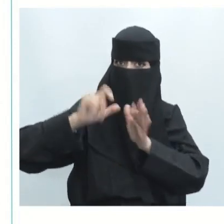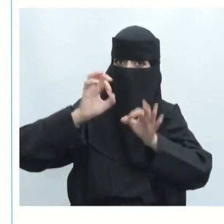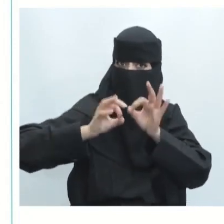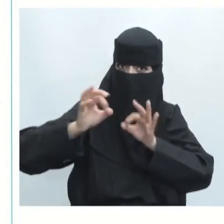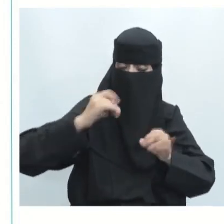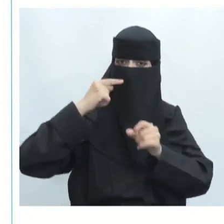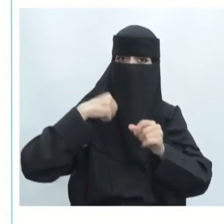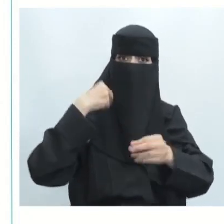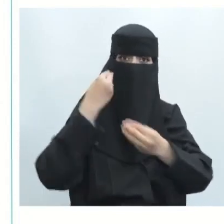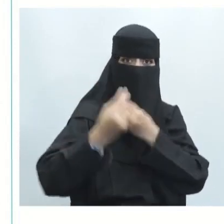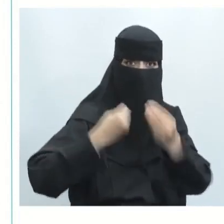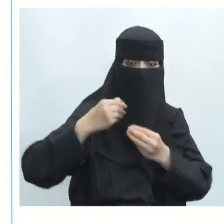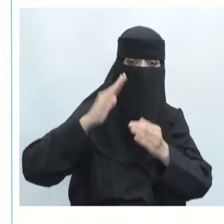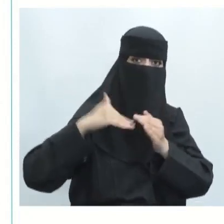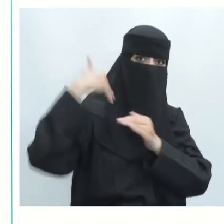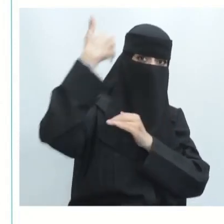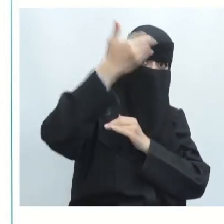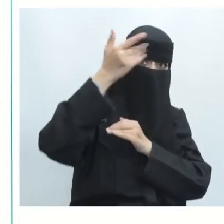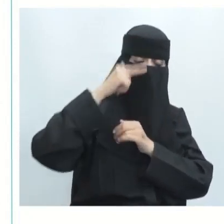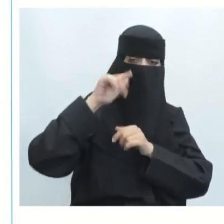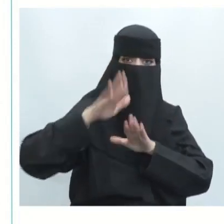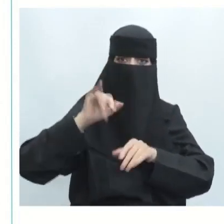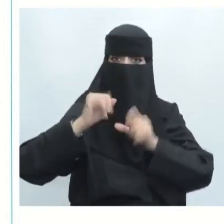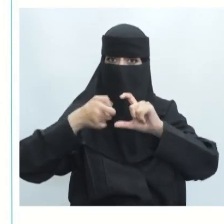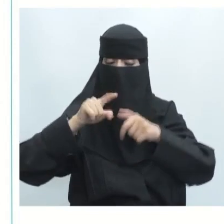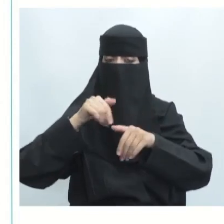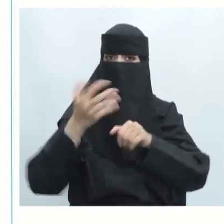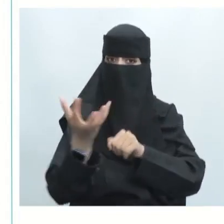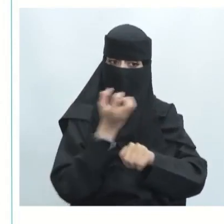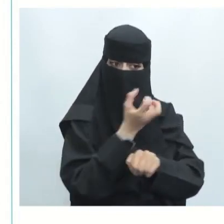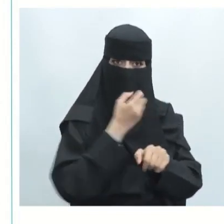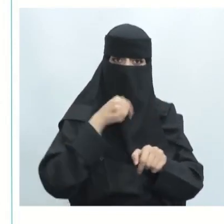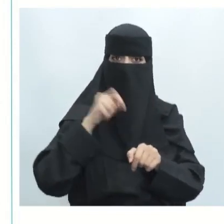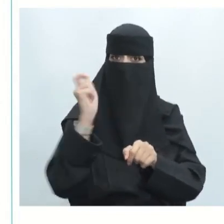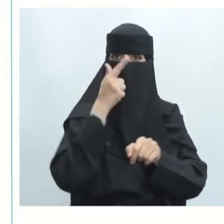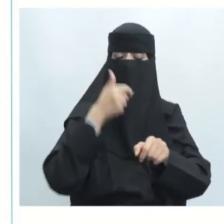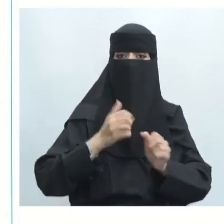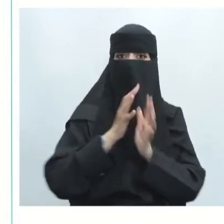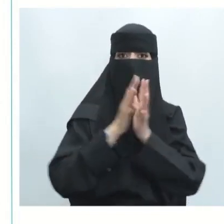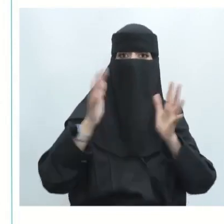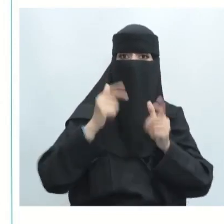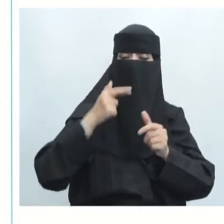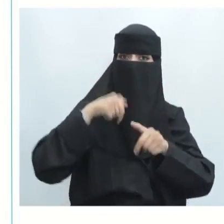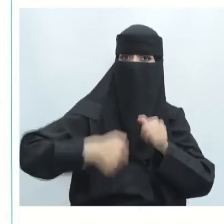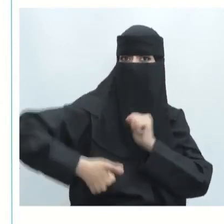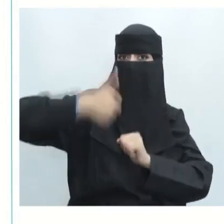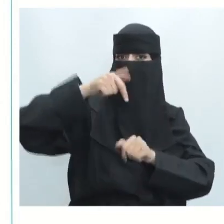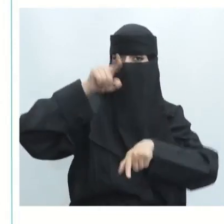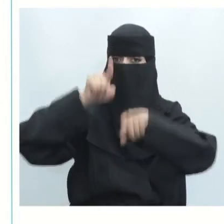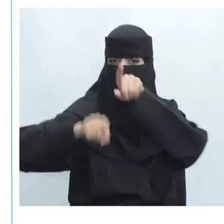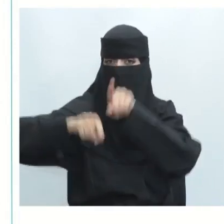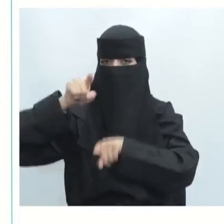لمستقبل المنظمه يمتلك فرصا اكبر للنجاح مقارنه